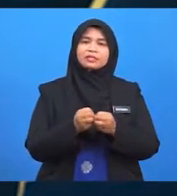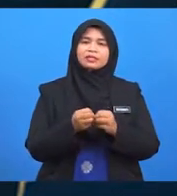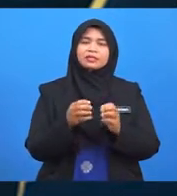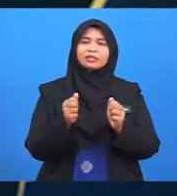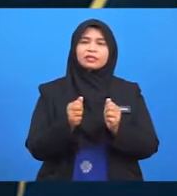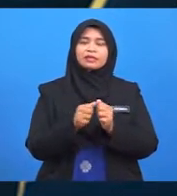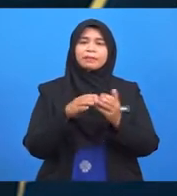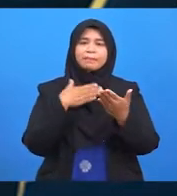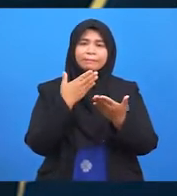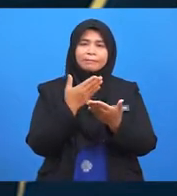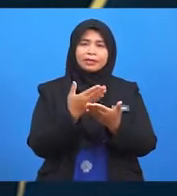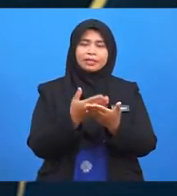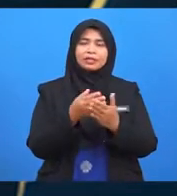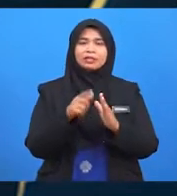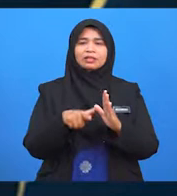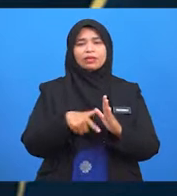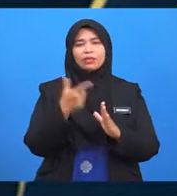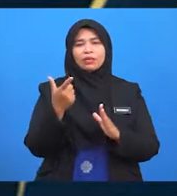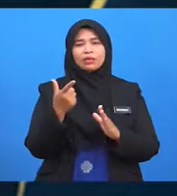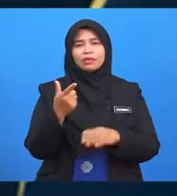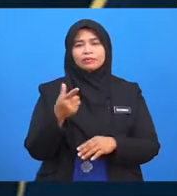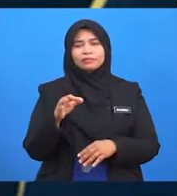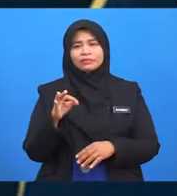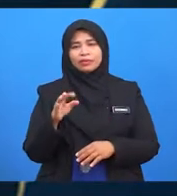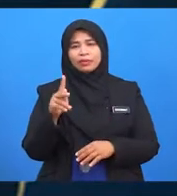dengan berhikmah di luar kotak pemikiran.